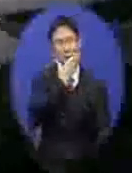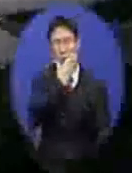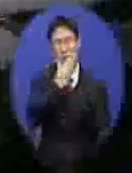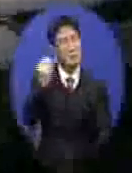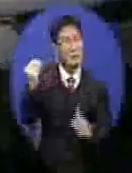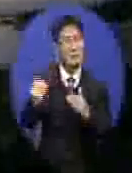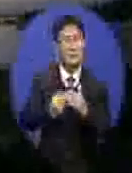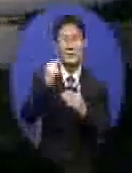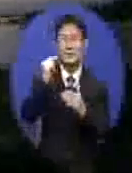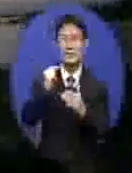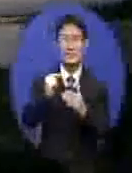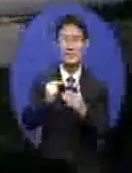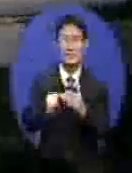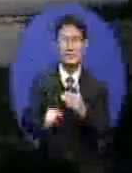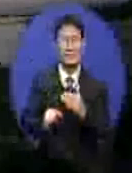행복 속에